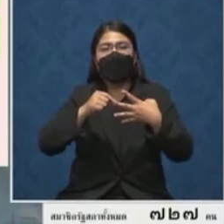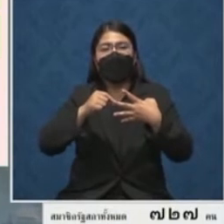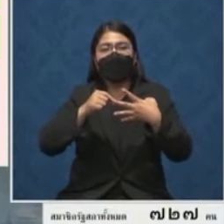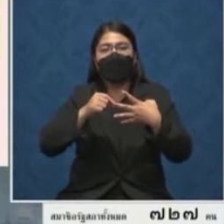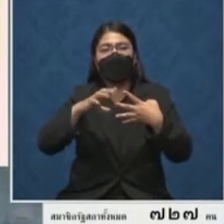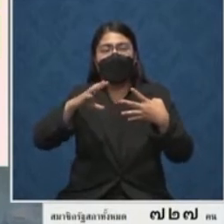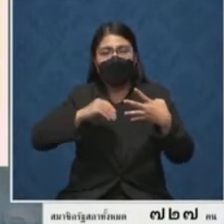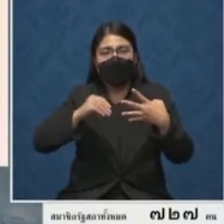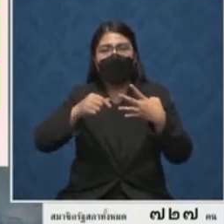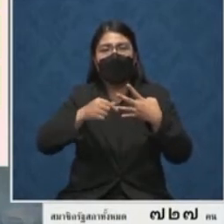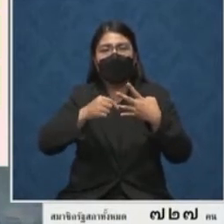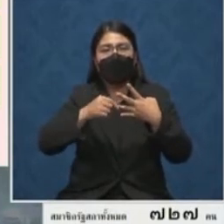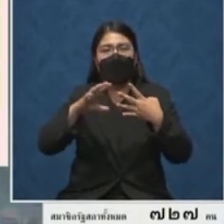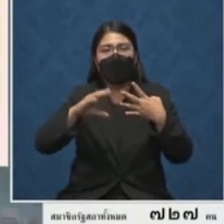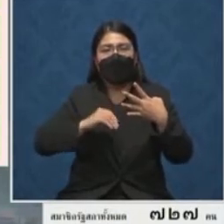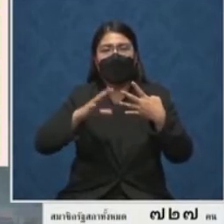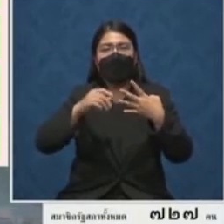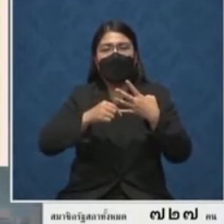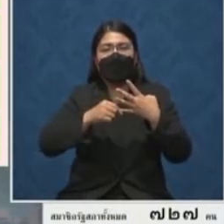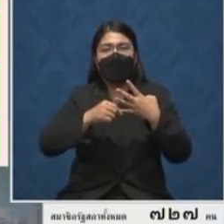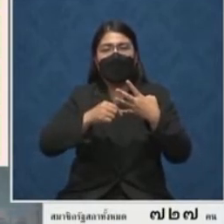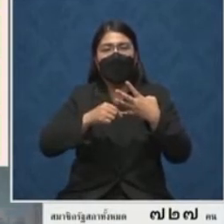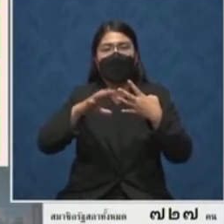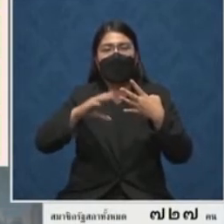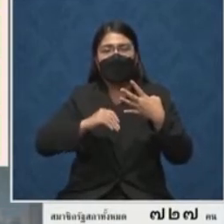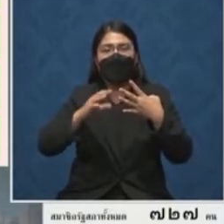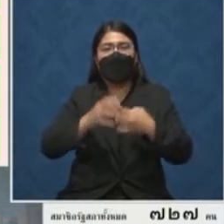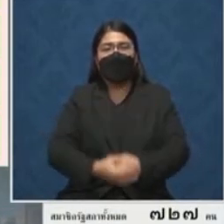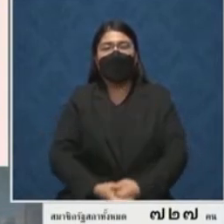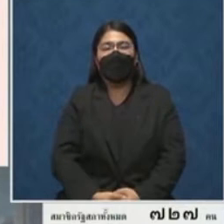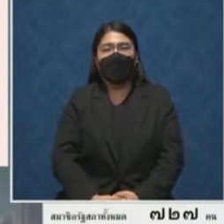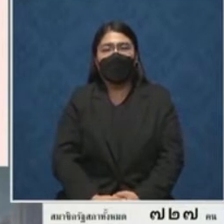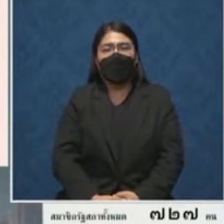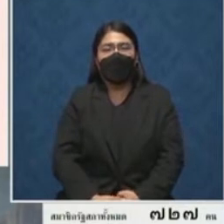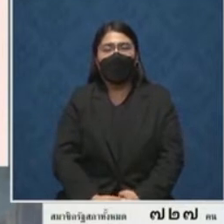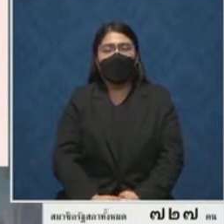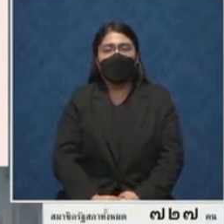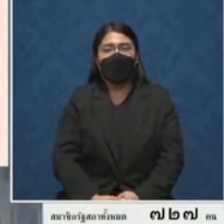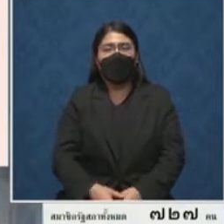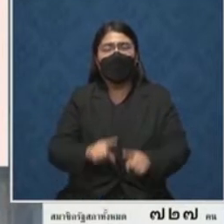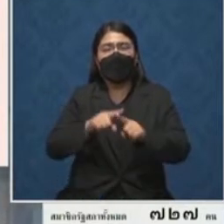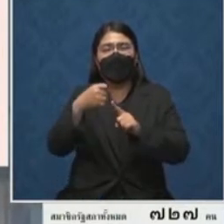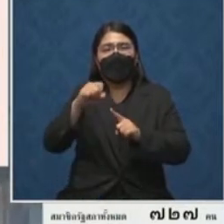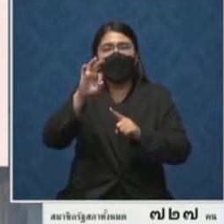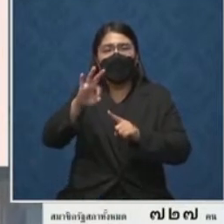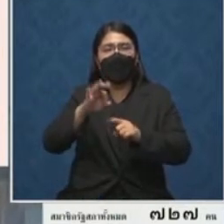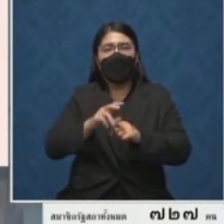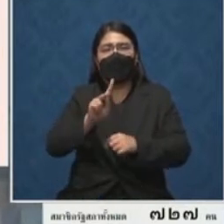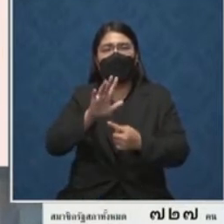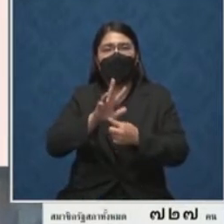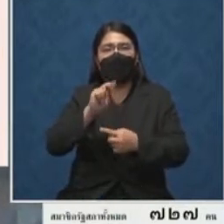รับหลักการ4รับหลักการครับ 19นางกันตะวันตันเถียน